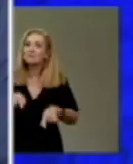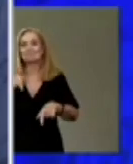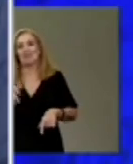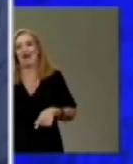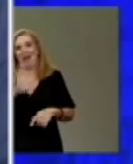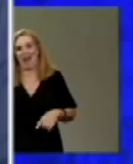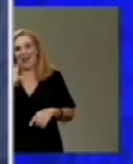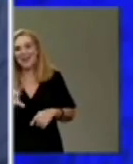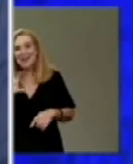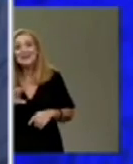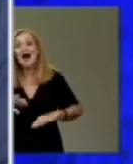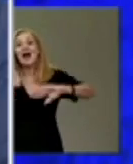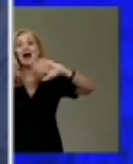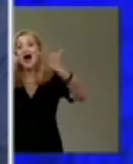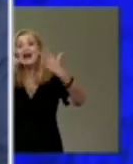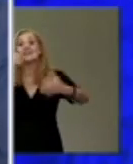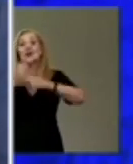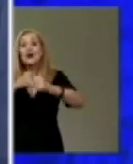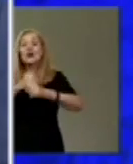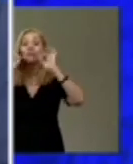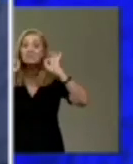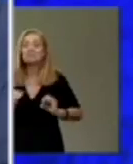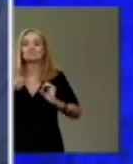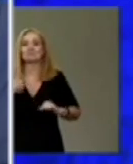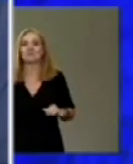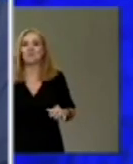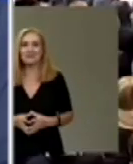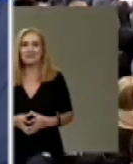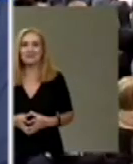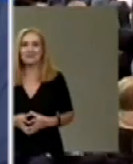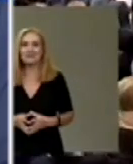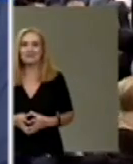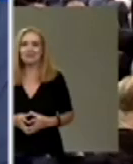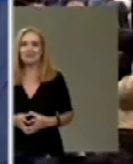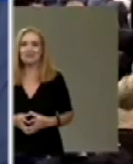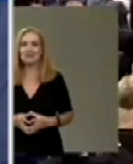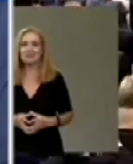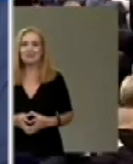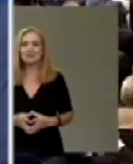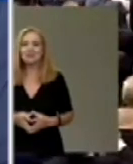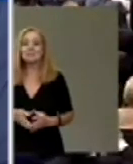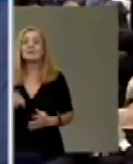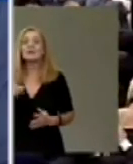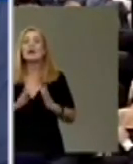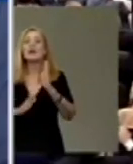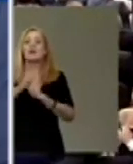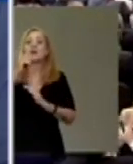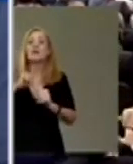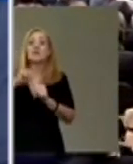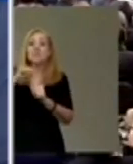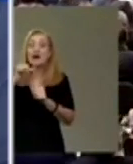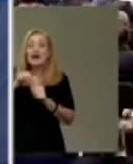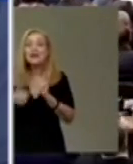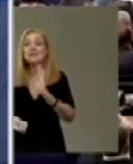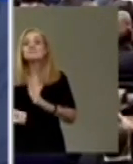πάντων ο χώρος με τον οποίο προωθούμε αυτό το ζήτημα που είναι καίριο ζήτημα τραγικής φύσεως για τους